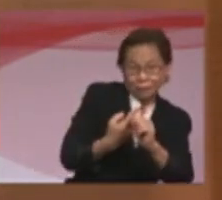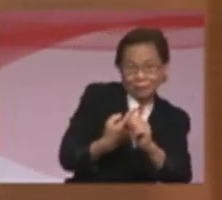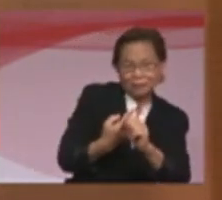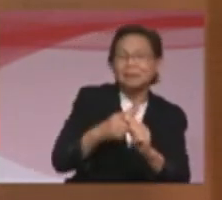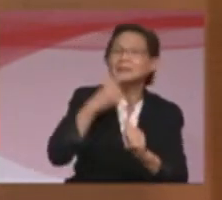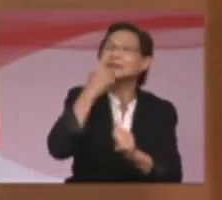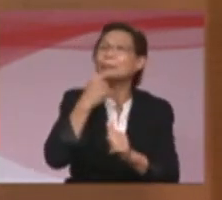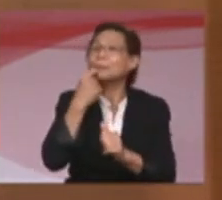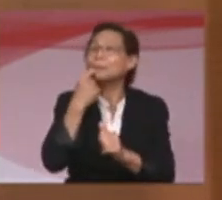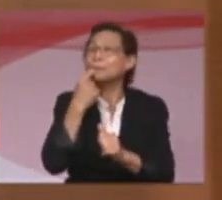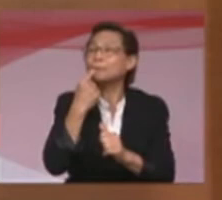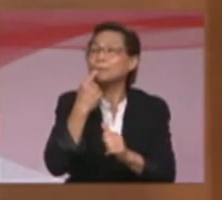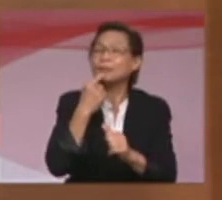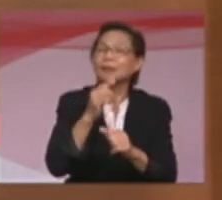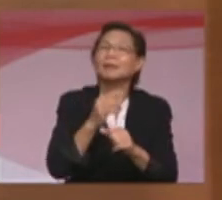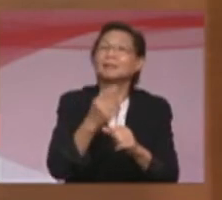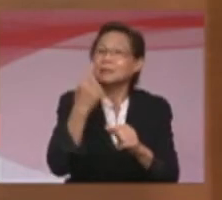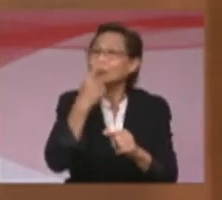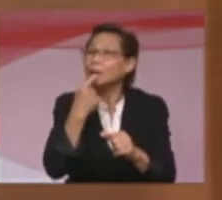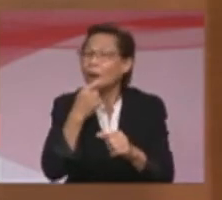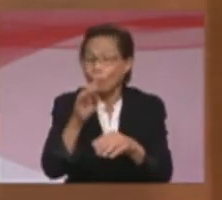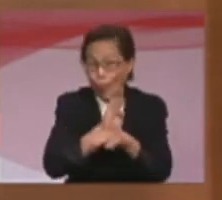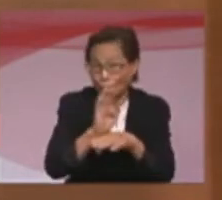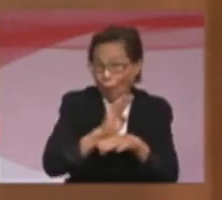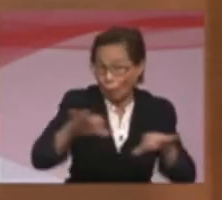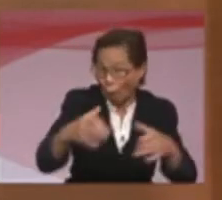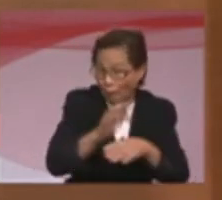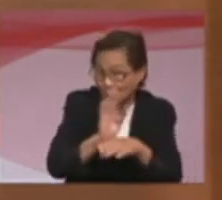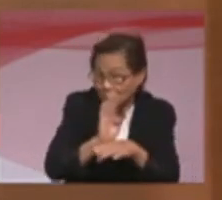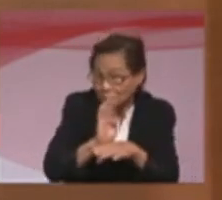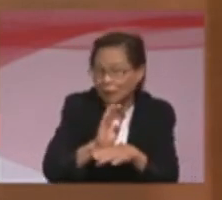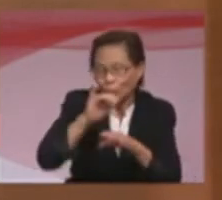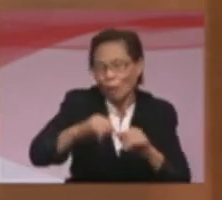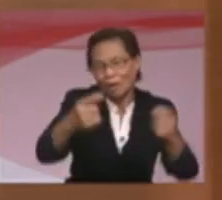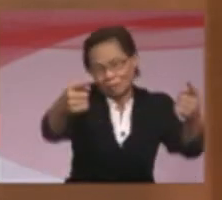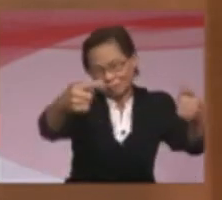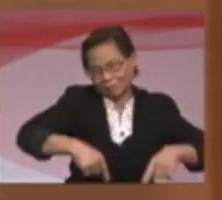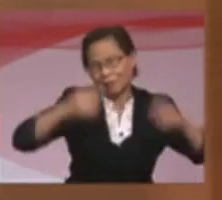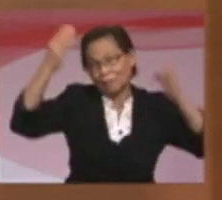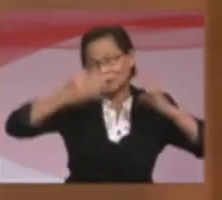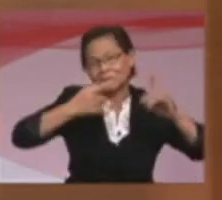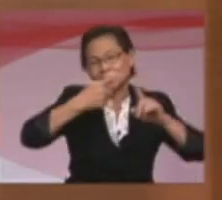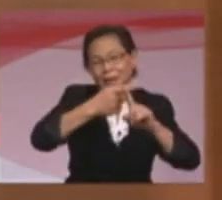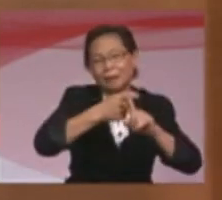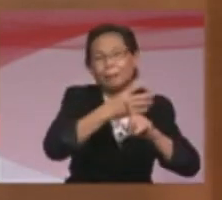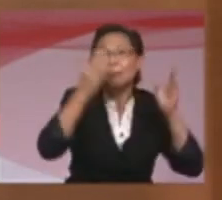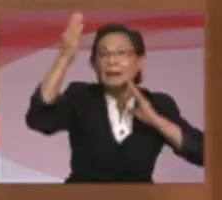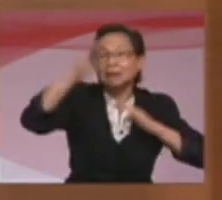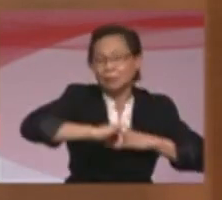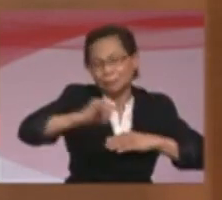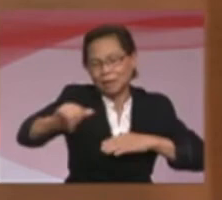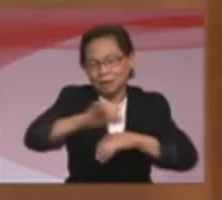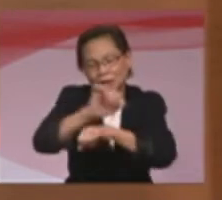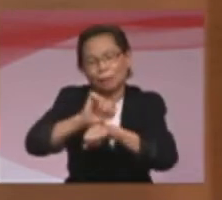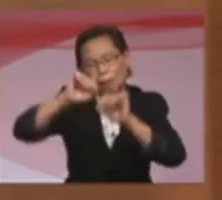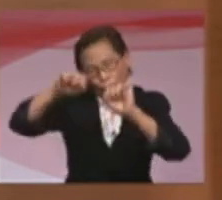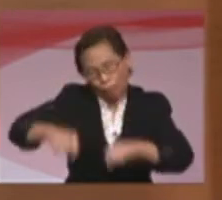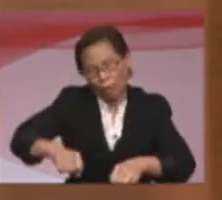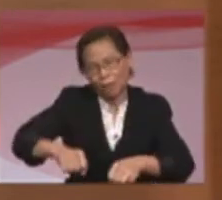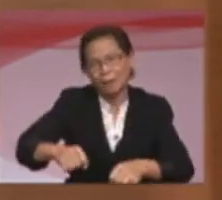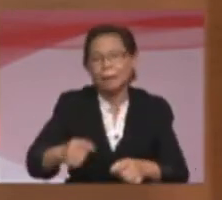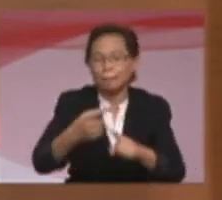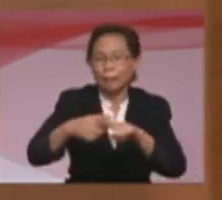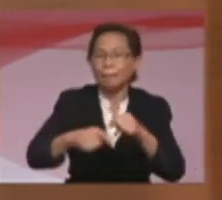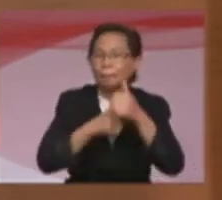yang terlibat dalam bidang perniagaan boleh datang ke Malaysia dan daripada Malaysia pergi ke Singapura. Tetapi